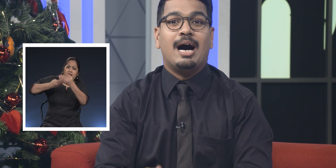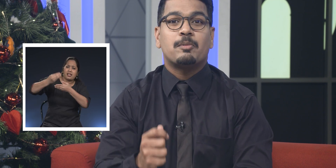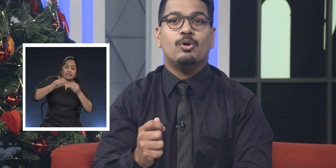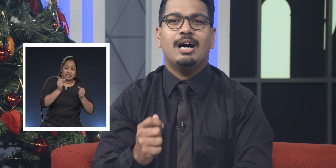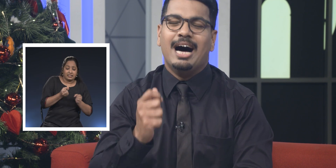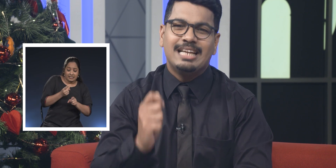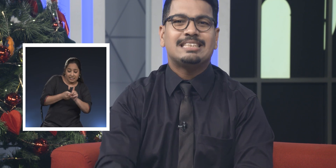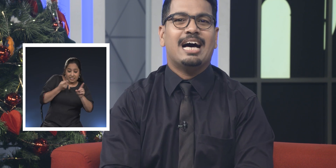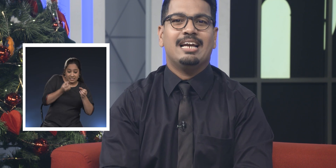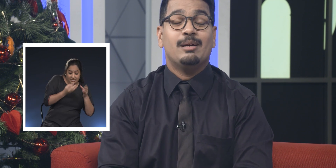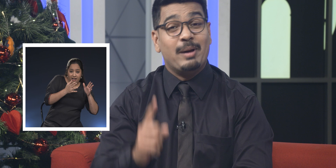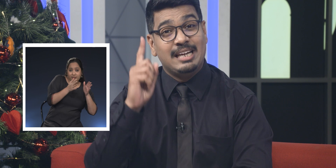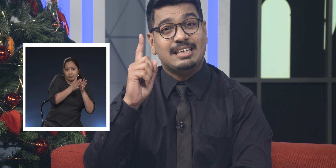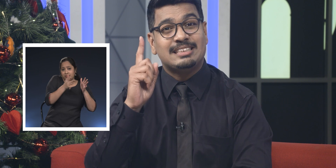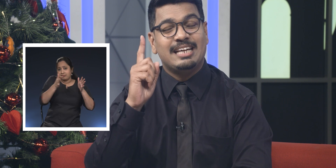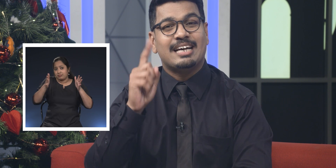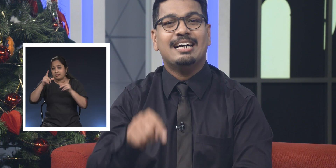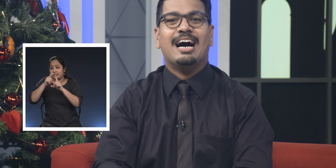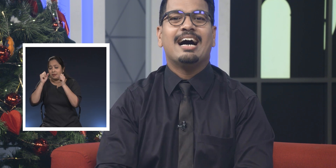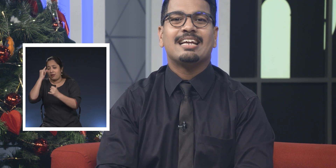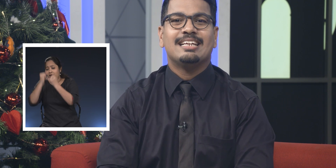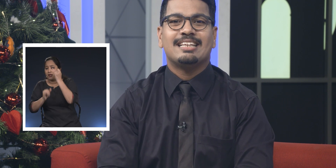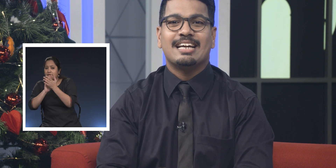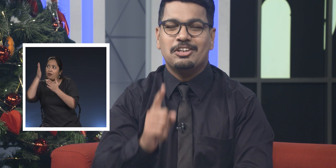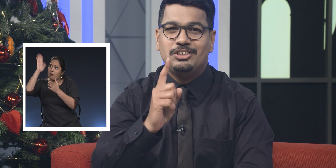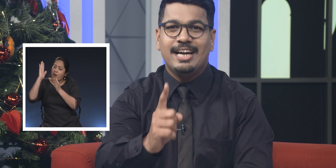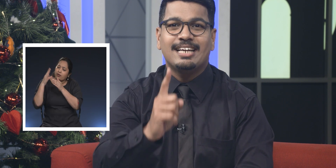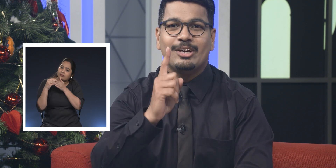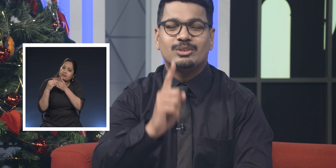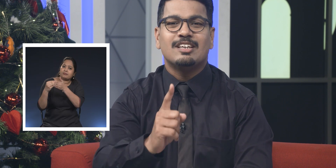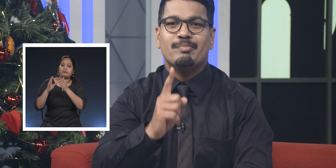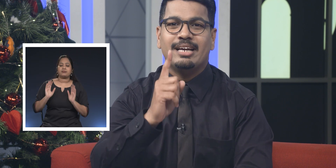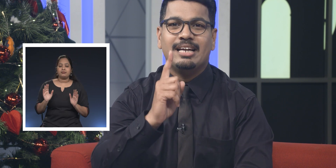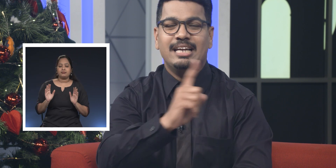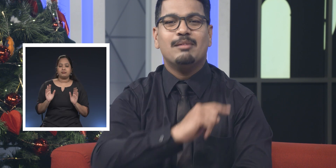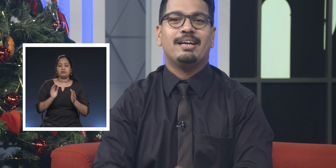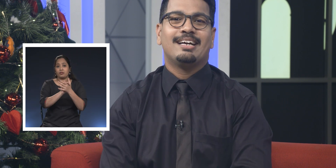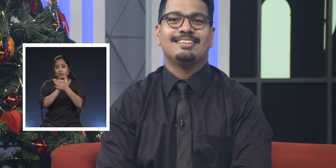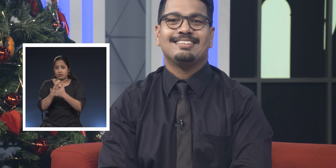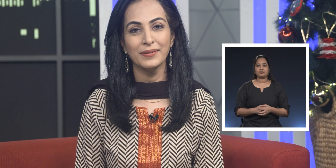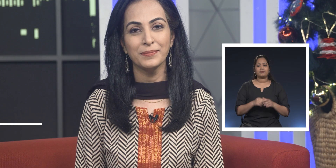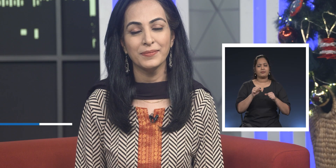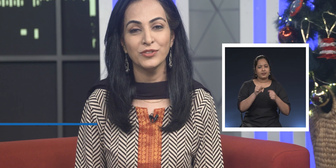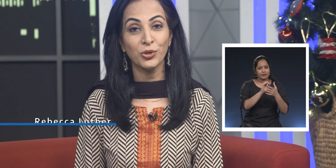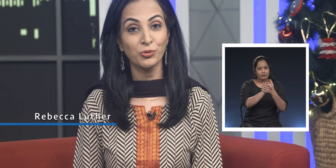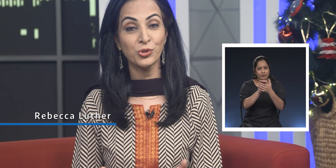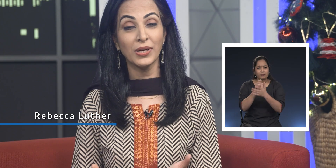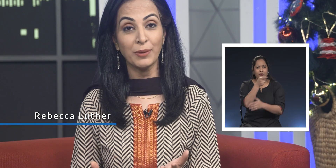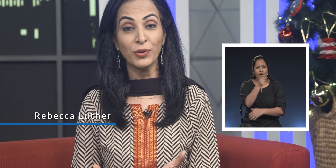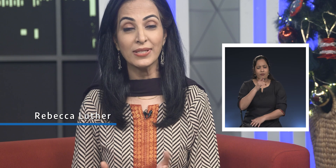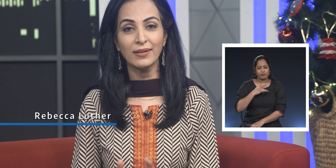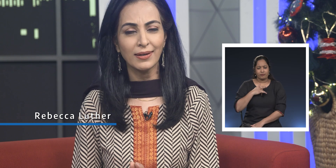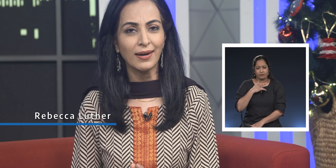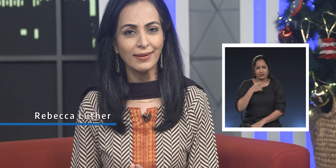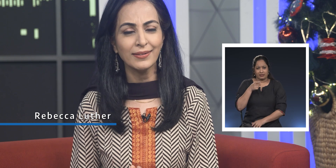वो आपको हर साल पहले दिन से लेकर आखिरी दिन तक जय के उत्सव में लिए फिरेगा। जी, और दोस्तों, अगर